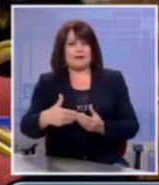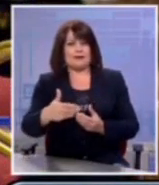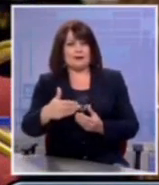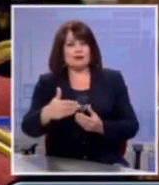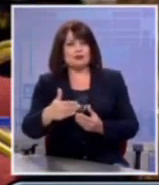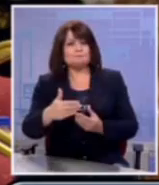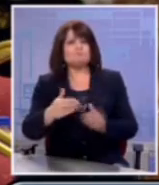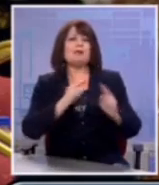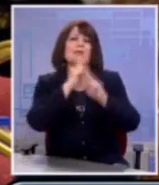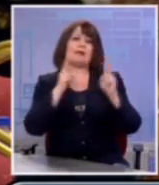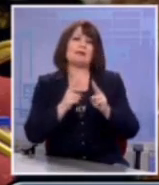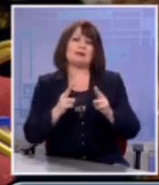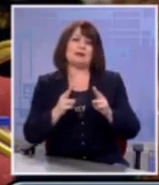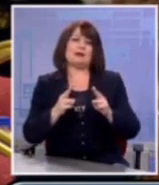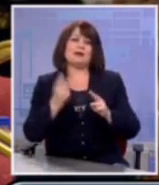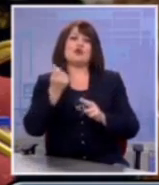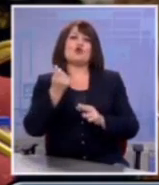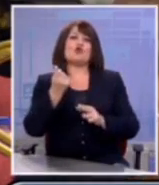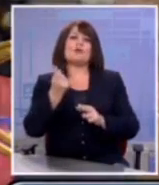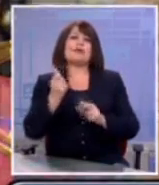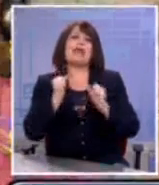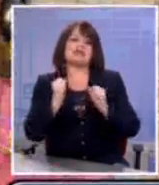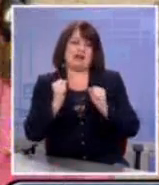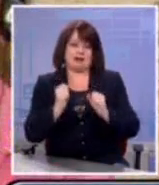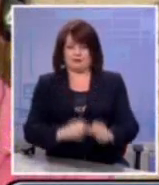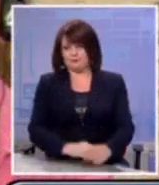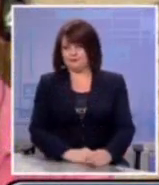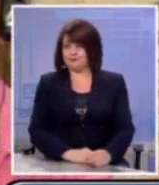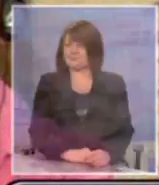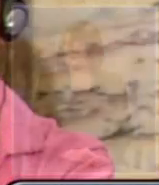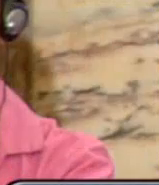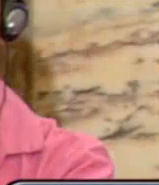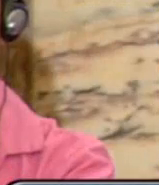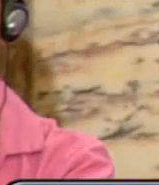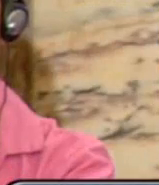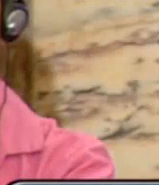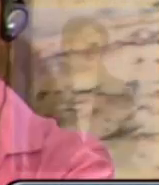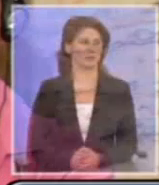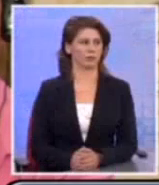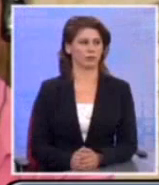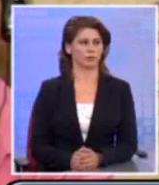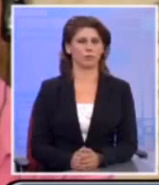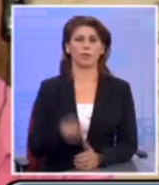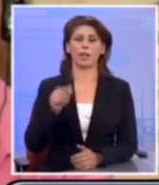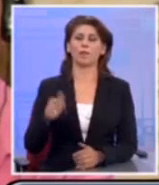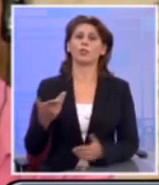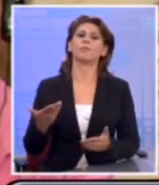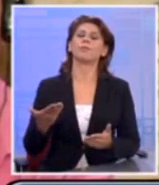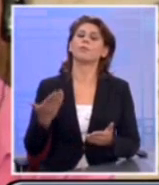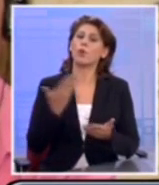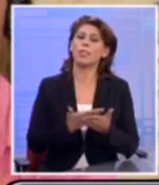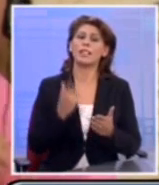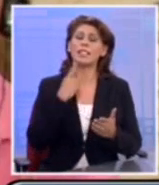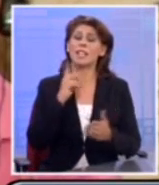την διεθνή οικονομική ασφάλεια. Ενώ αυτό το οποίο θέτει εν κινδύνο